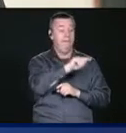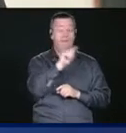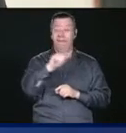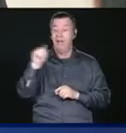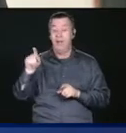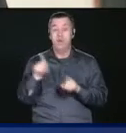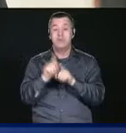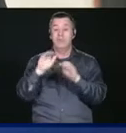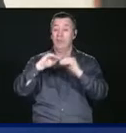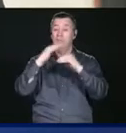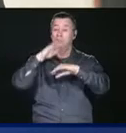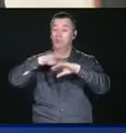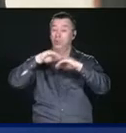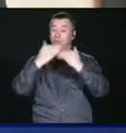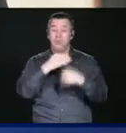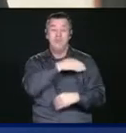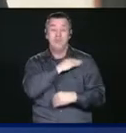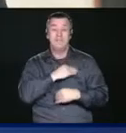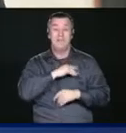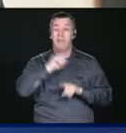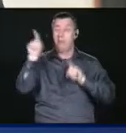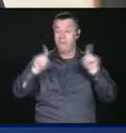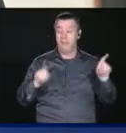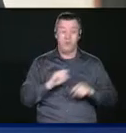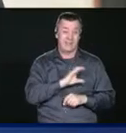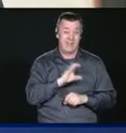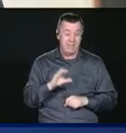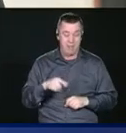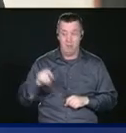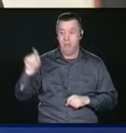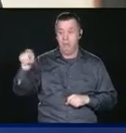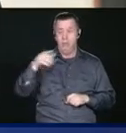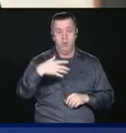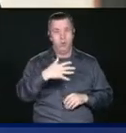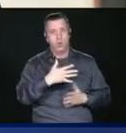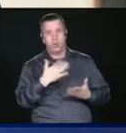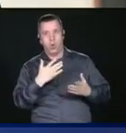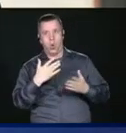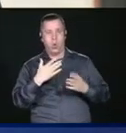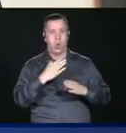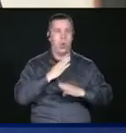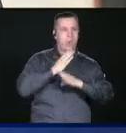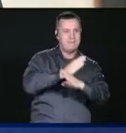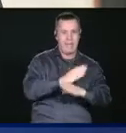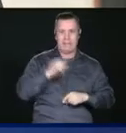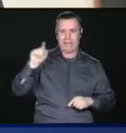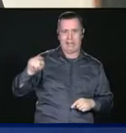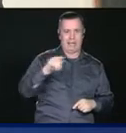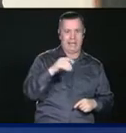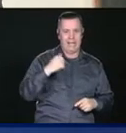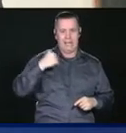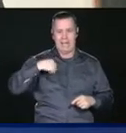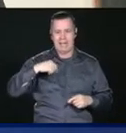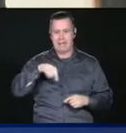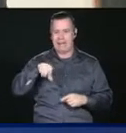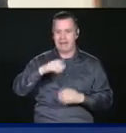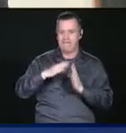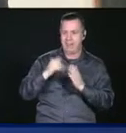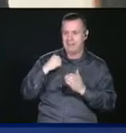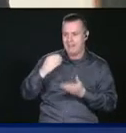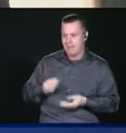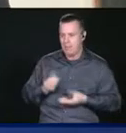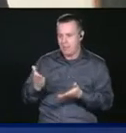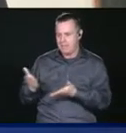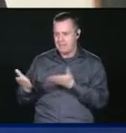pays ont effectivement des défis très importants parce qu'elles doivent continuer de donner des services dans des